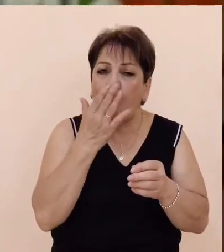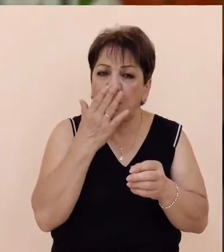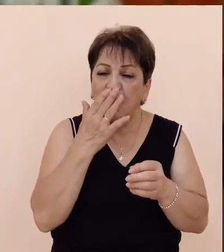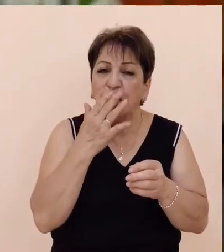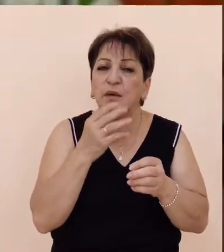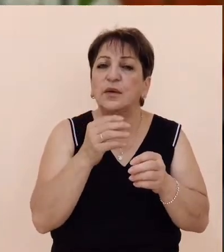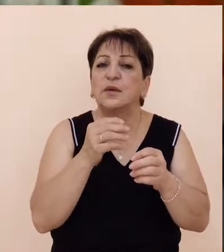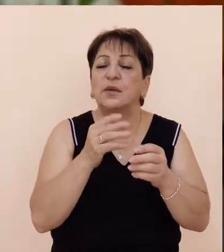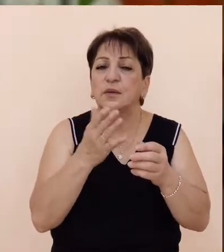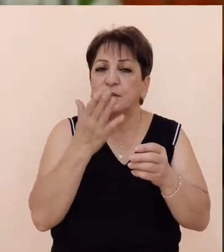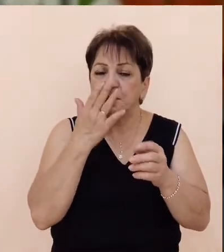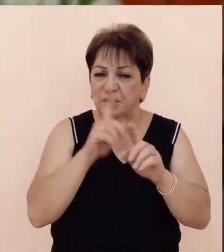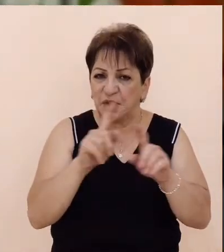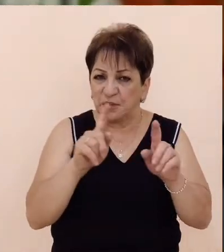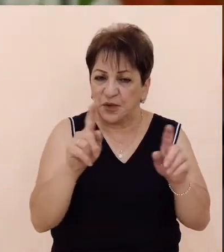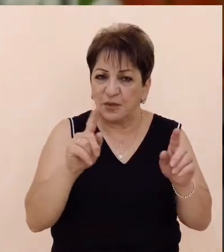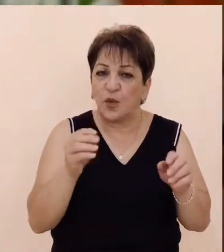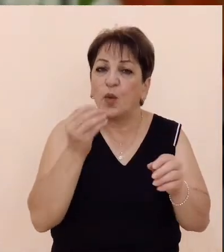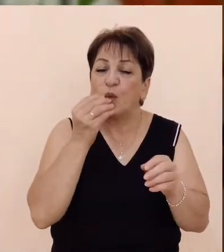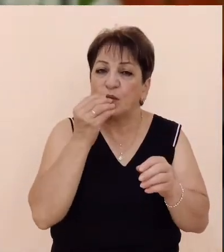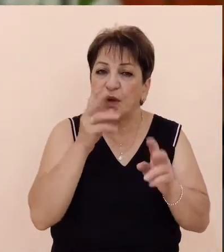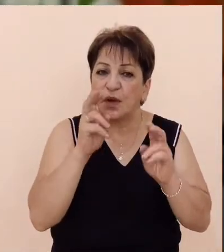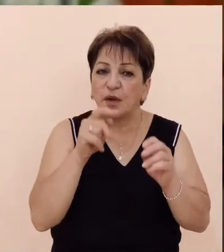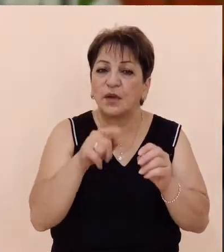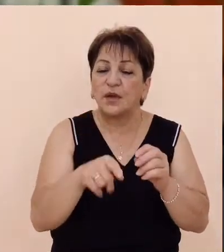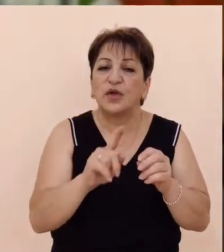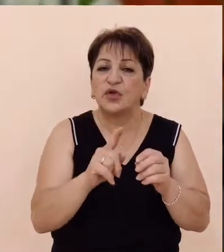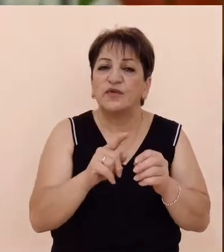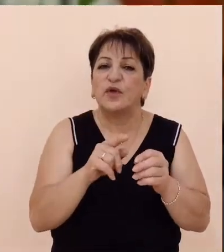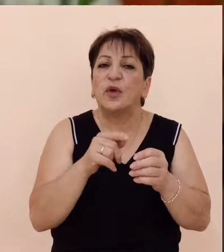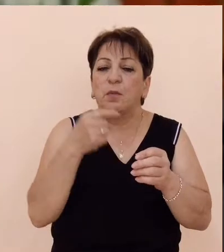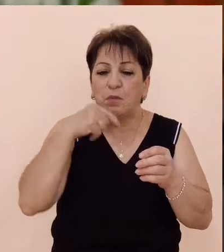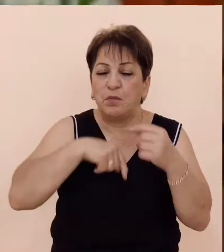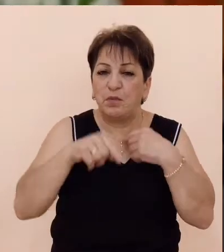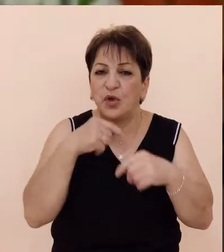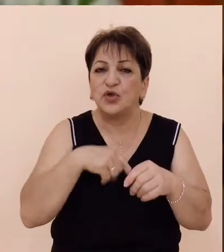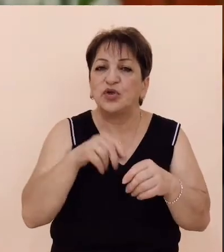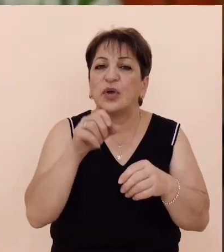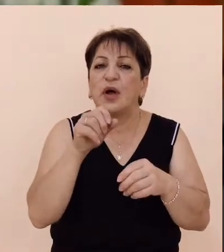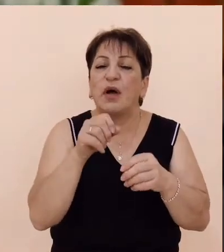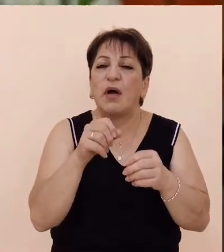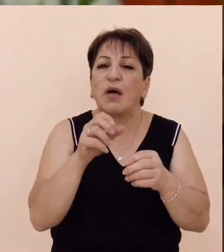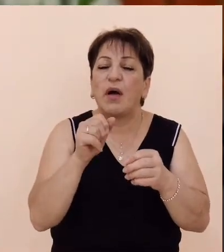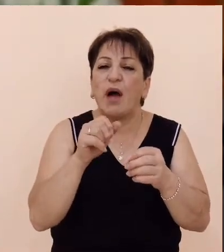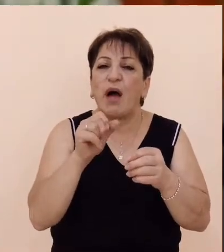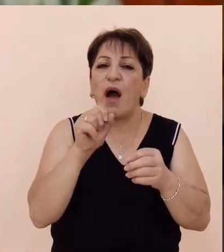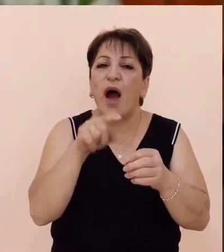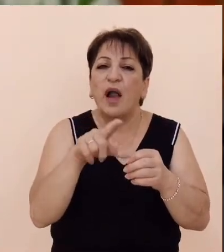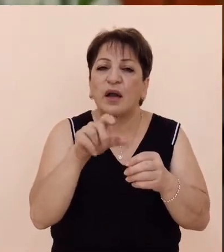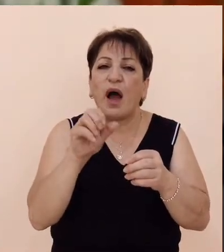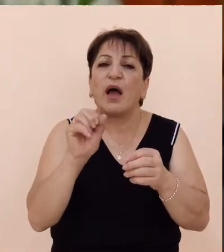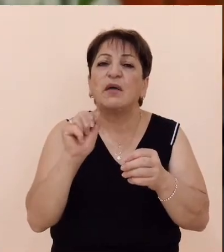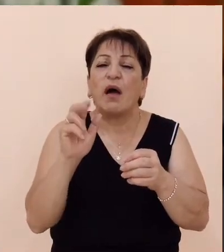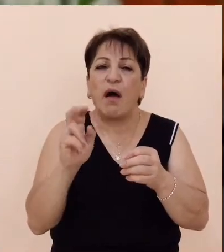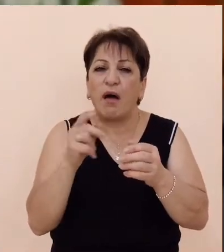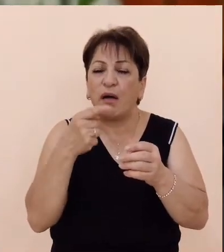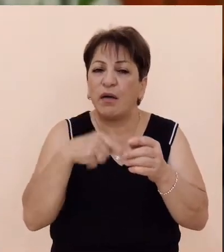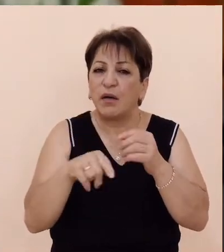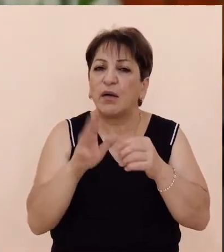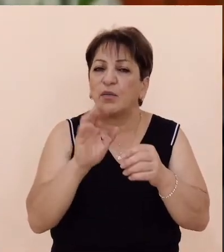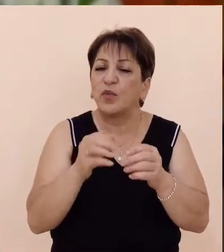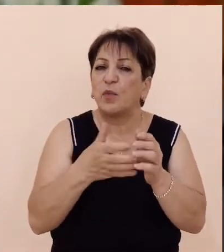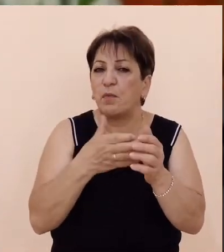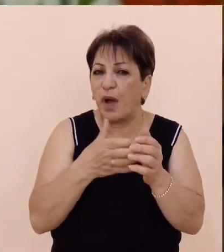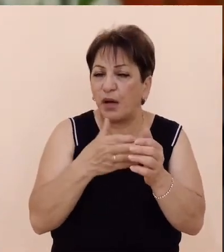ոչ ուտելիքային ուտելիքներ են սկսում դուր գալ, դրանք ինչ-որ հանքային աղերի պակաս են, որոնք շատ հեշտ կարող են ախտորոշվել և լաբորատորիայի